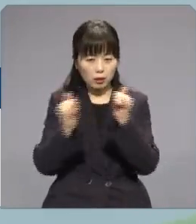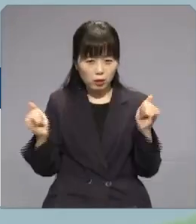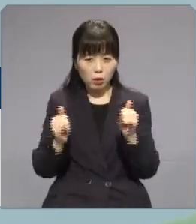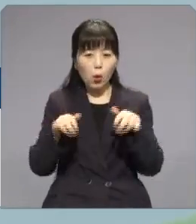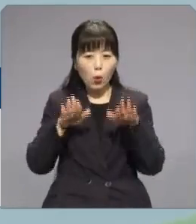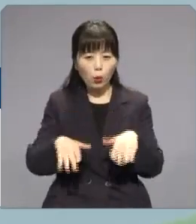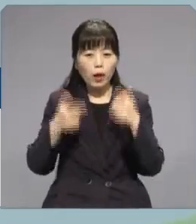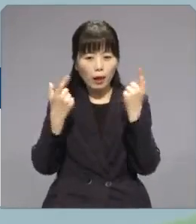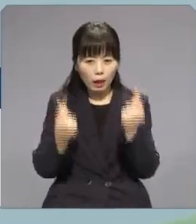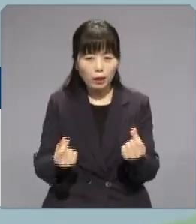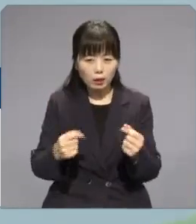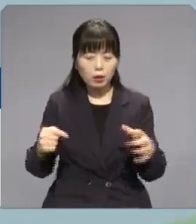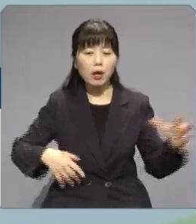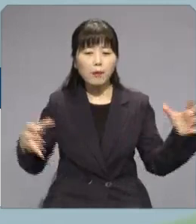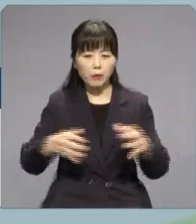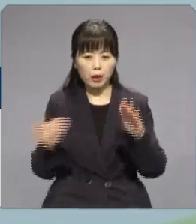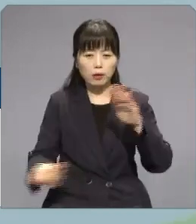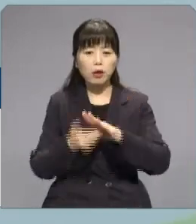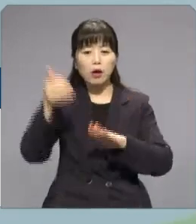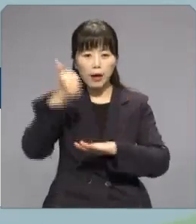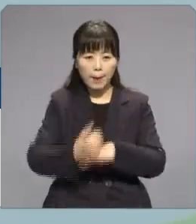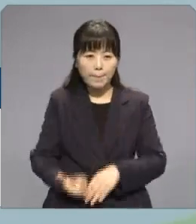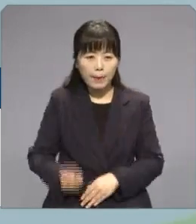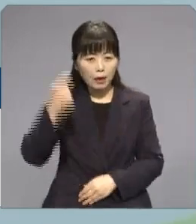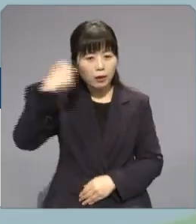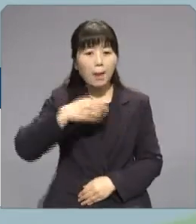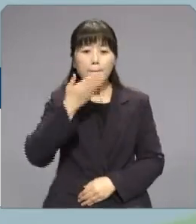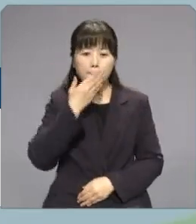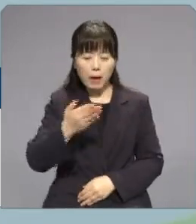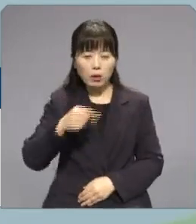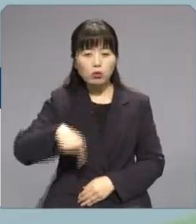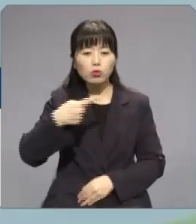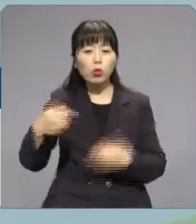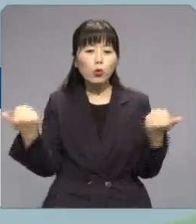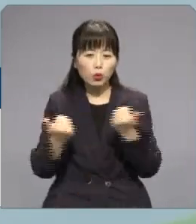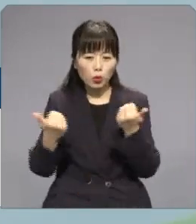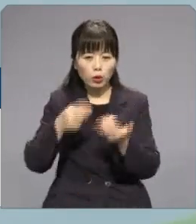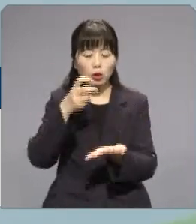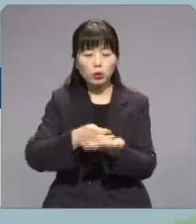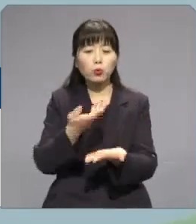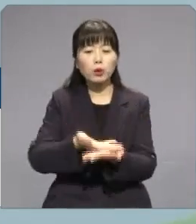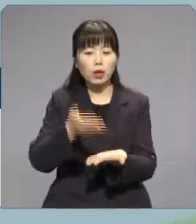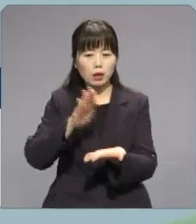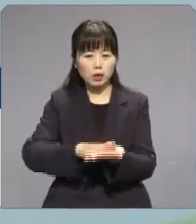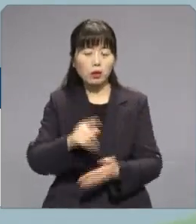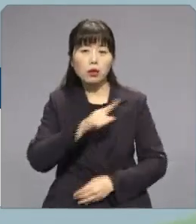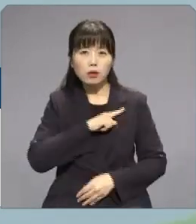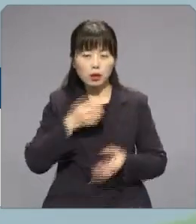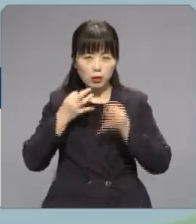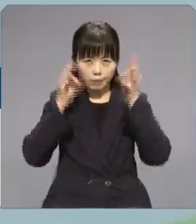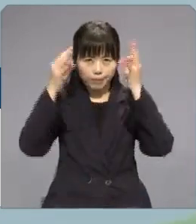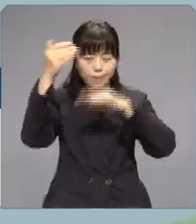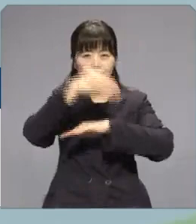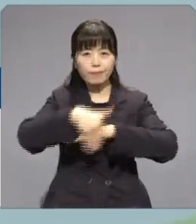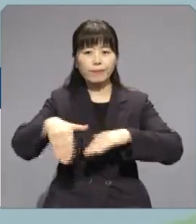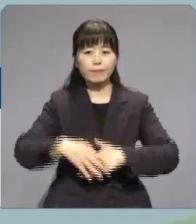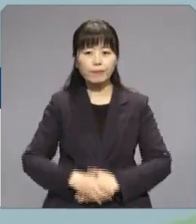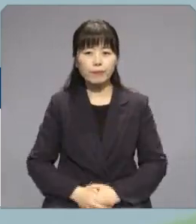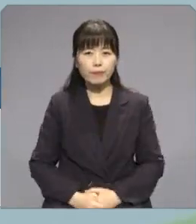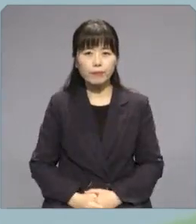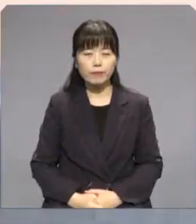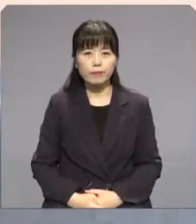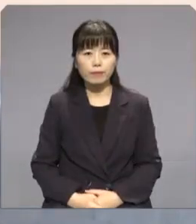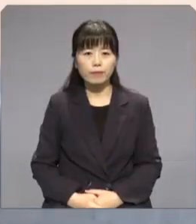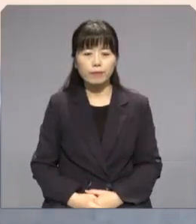경기도민들이 오늘과 같은 협력의 성과를 조속히 체감하실 수 있도록 후속 논의와 제도 개선에 최선의 노력을